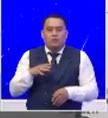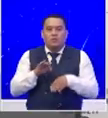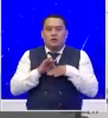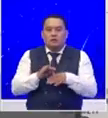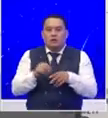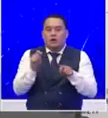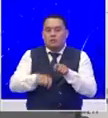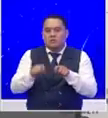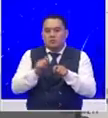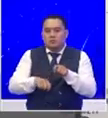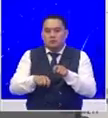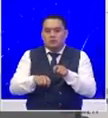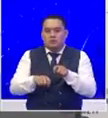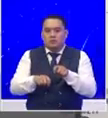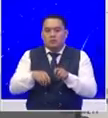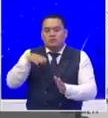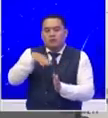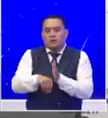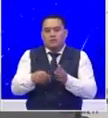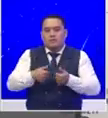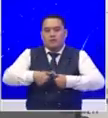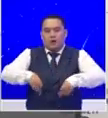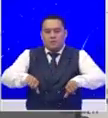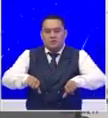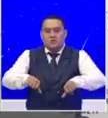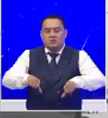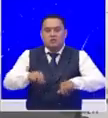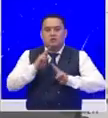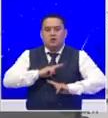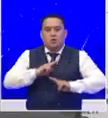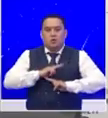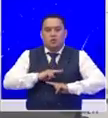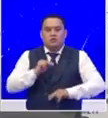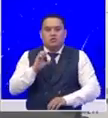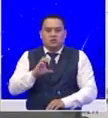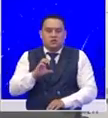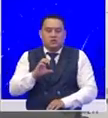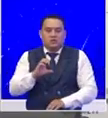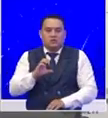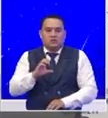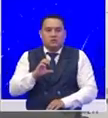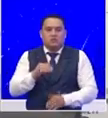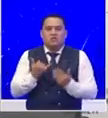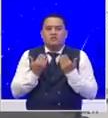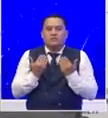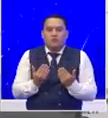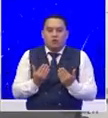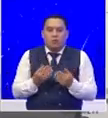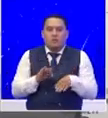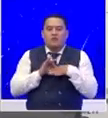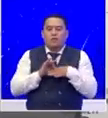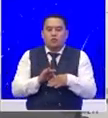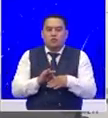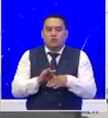проведение обследования, и в состав комиссии включены сотрудники управления ЧС, в связи с чем на сегодняшний день